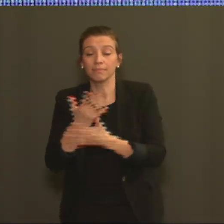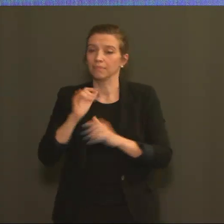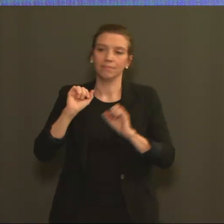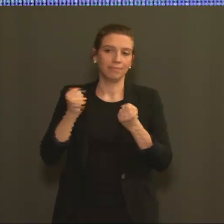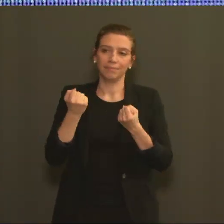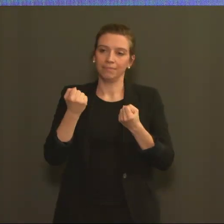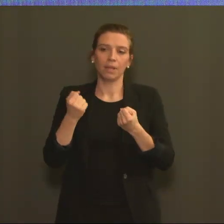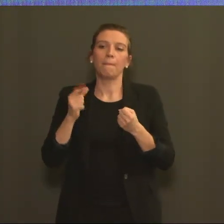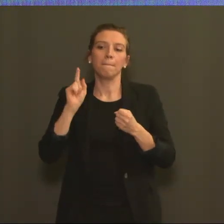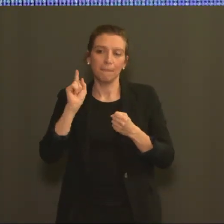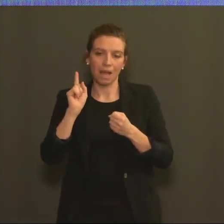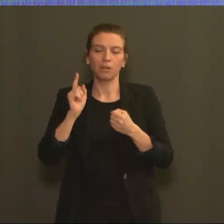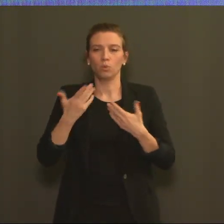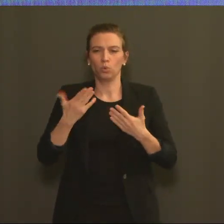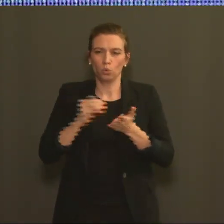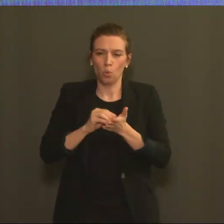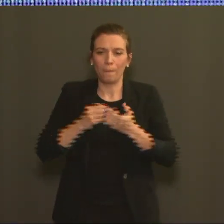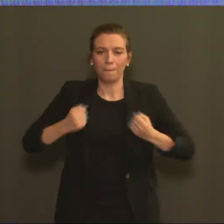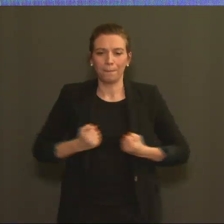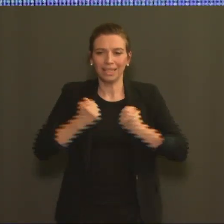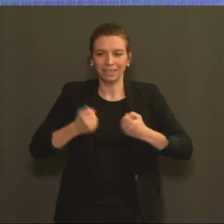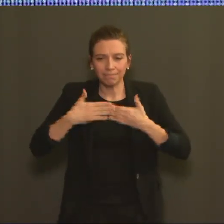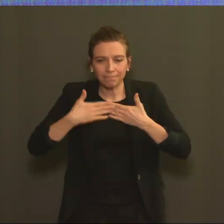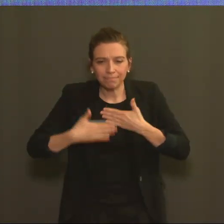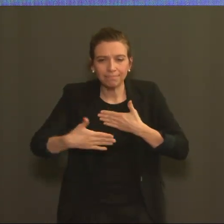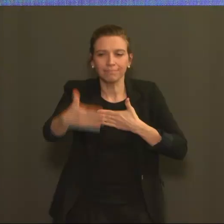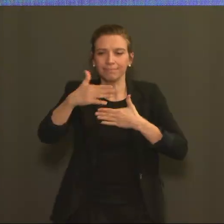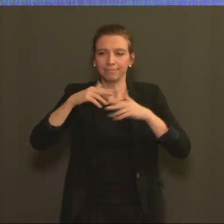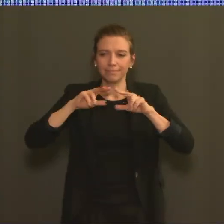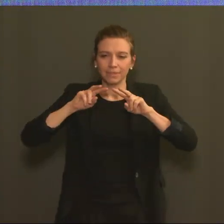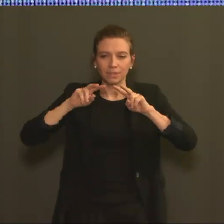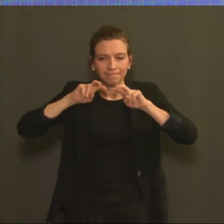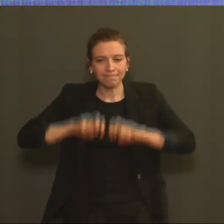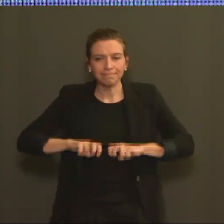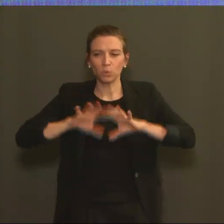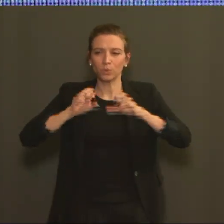stalen genetisch gekarakteriseerd zal worden